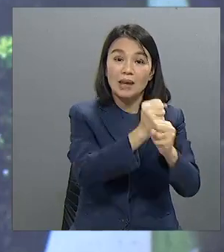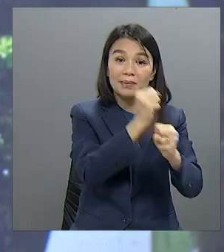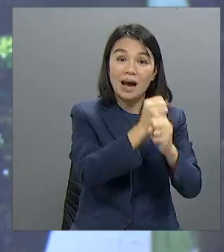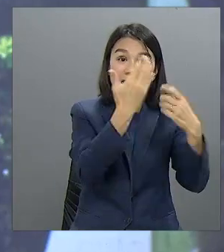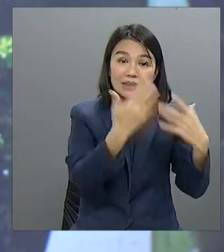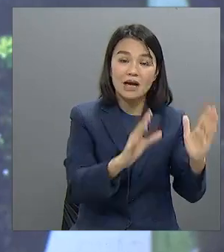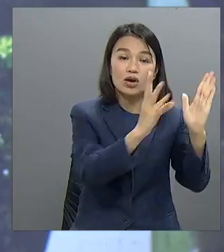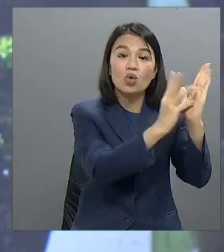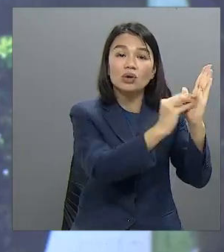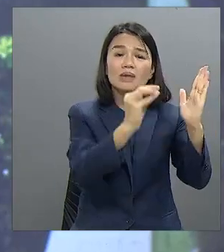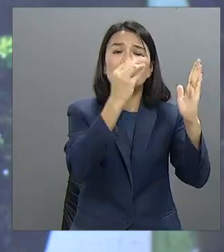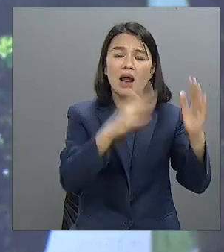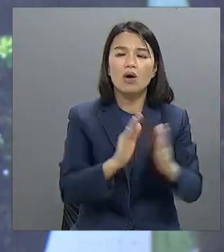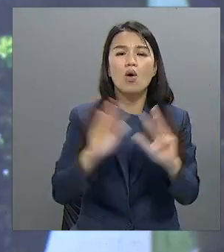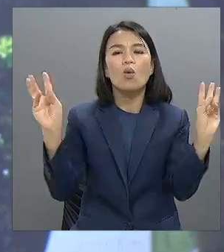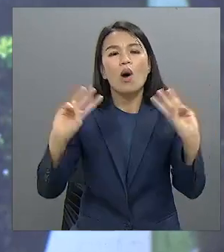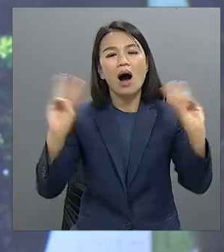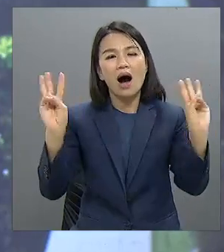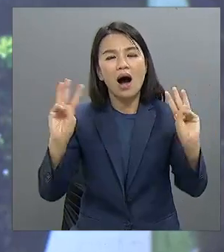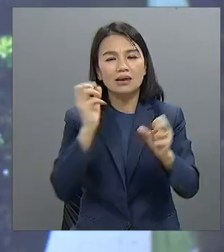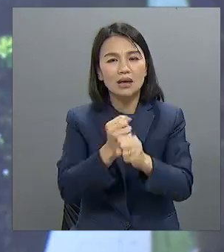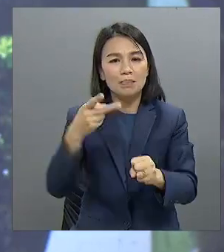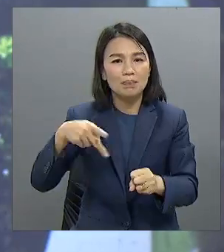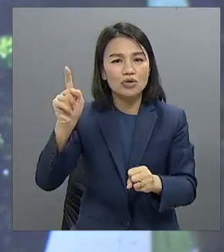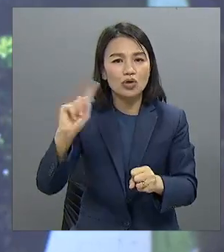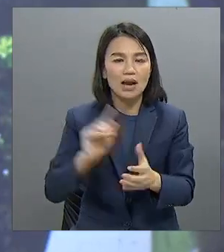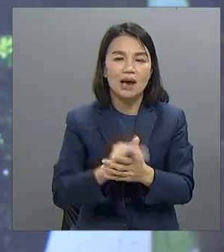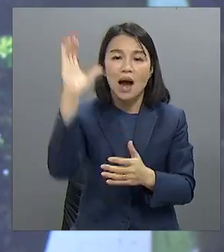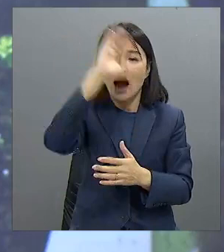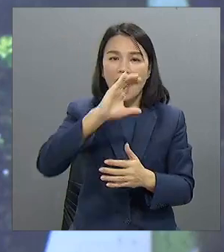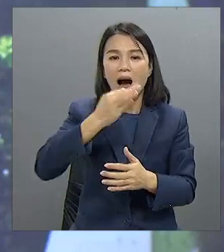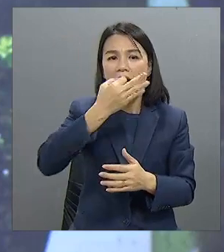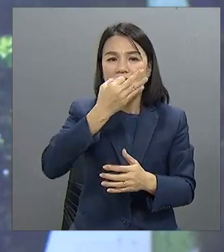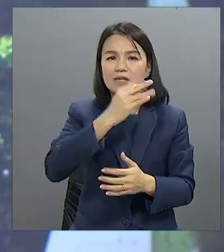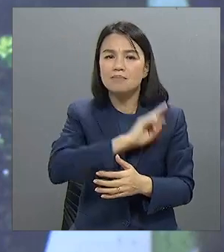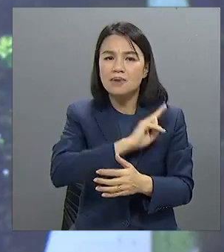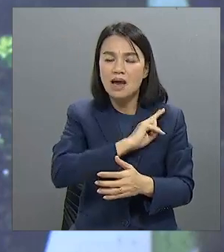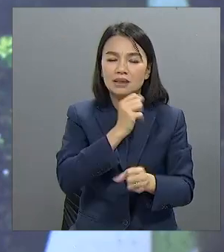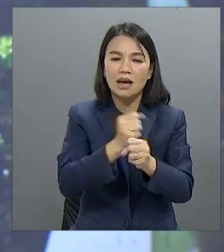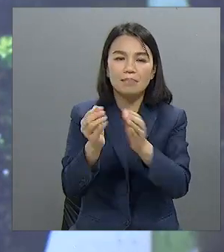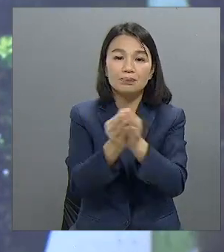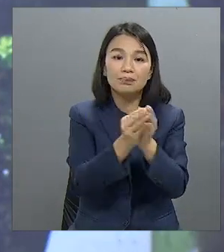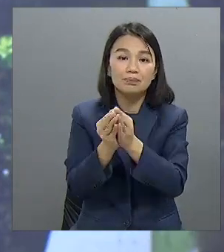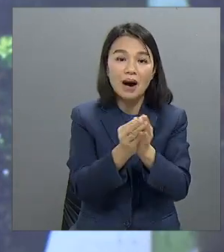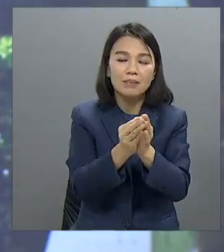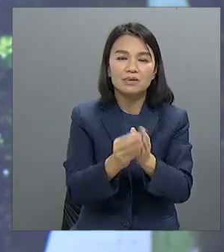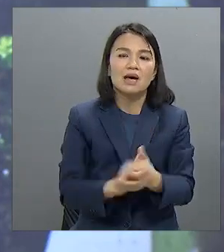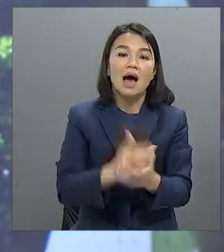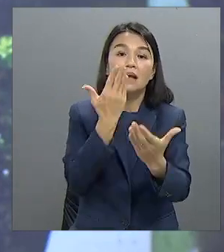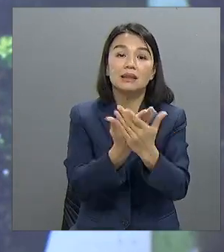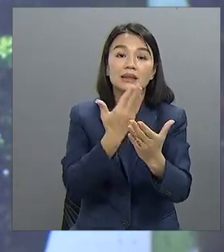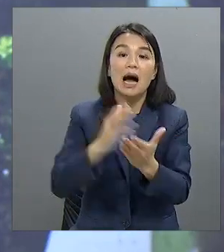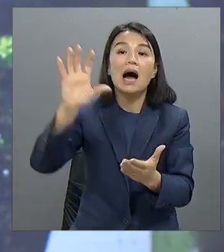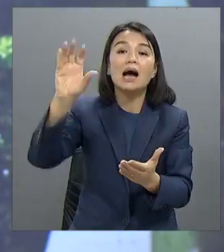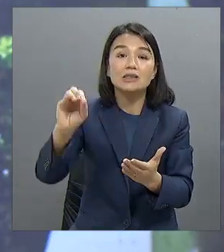จะใช้เวลาว่างให้เป็นประโยชน์ค่ะลุกขึ้นมาหาอาชีพเสริมด้วยการขายอาหารนะคะขายเพียงแค่อิ่มละ50บาทบอกเลยว่าไม่ได้หวังกำไ